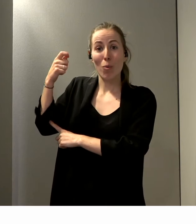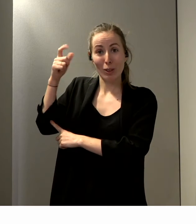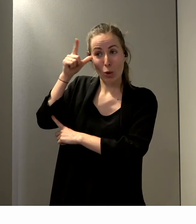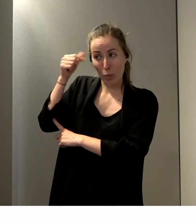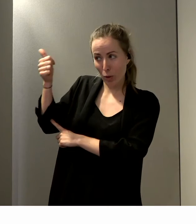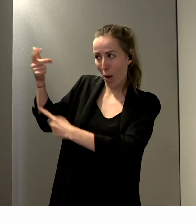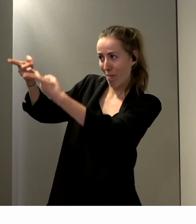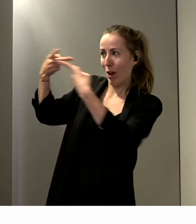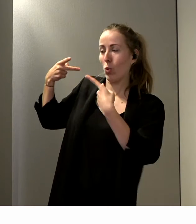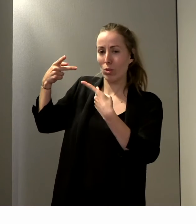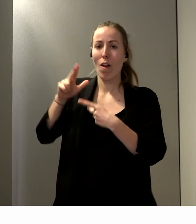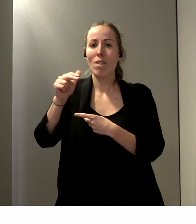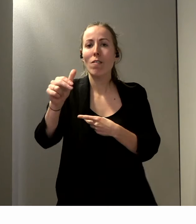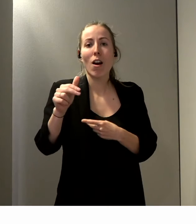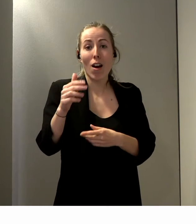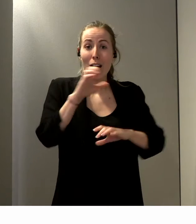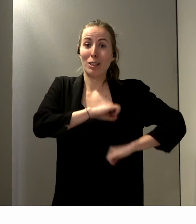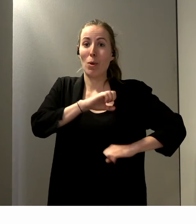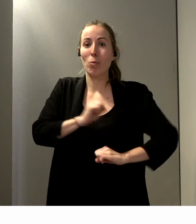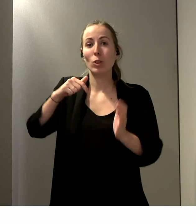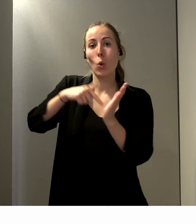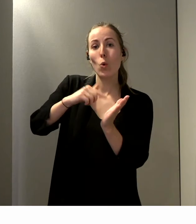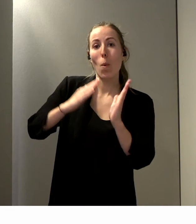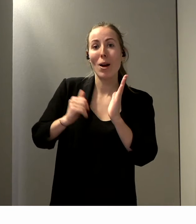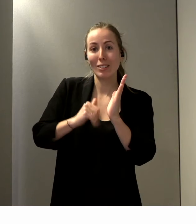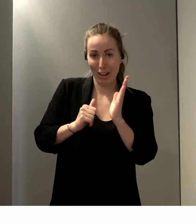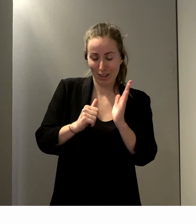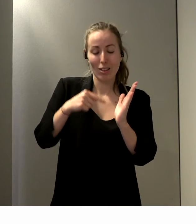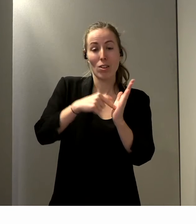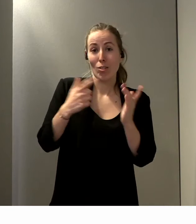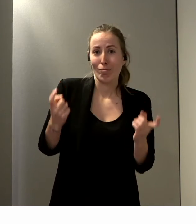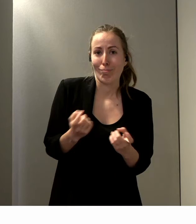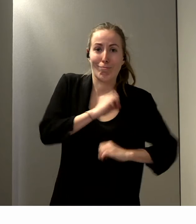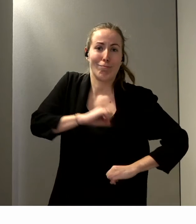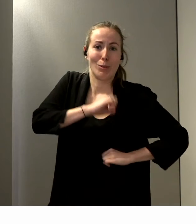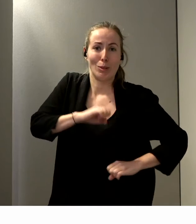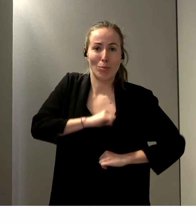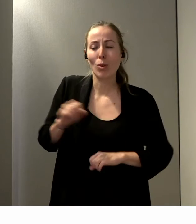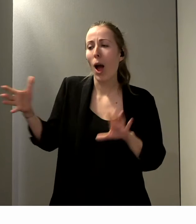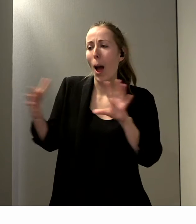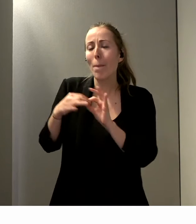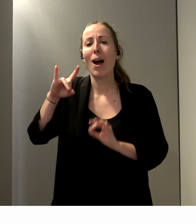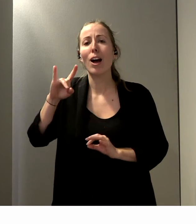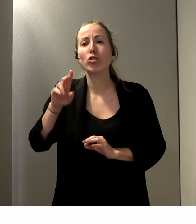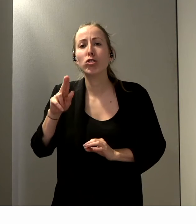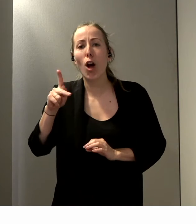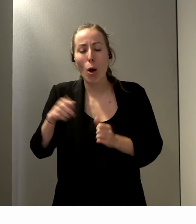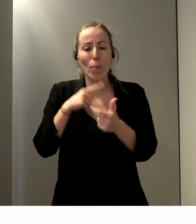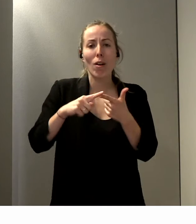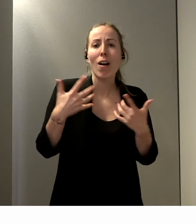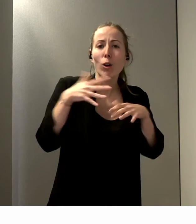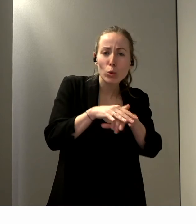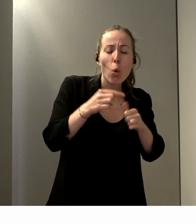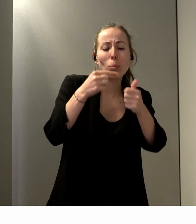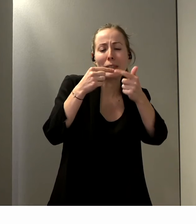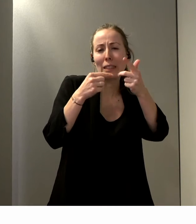avec le Capital Jeune Créateur à Marseille. On va s'entraîner à Marseille. Et d'ailleurs, on va associer HUP, l'inclusion,